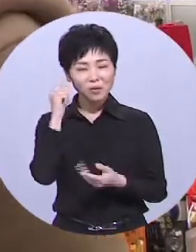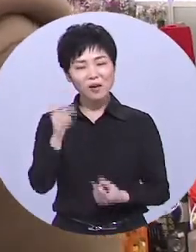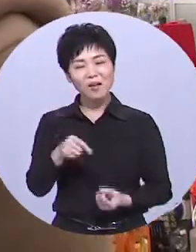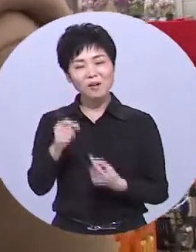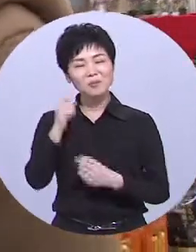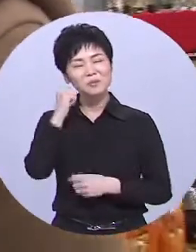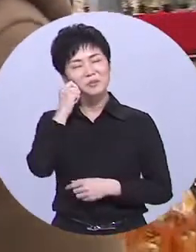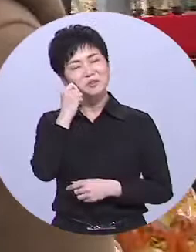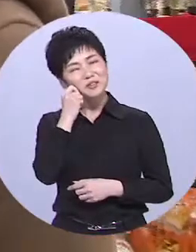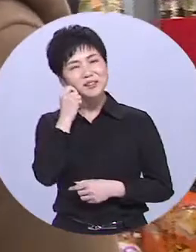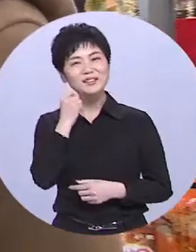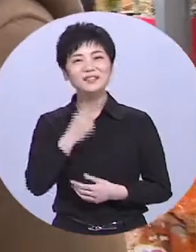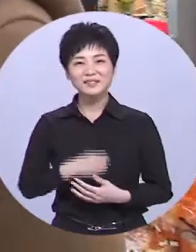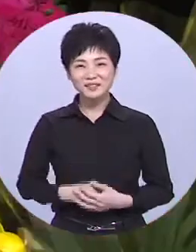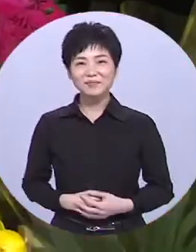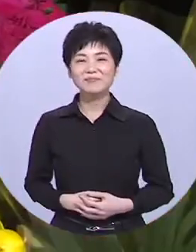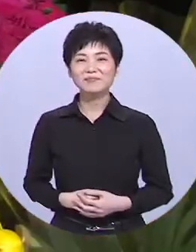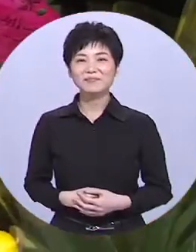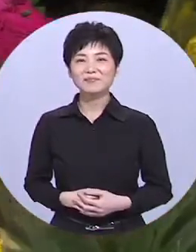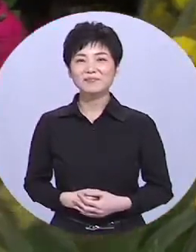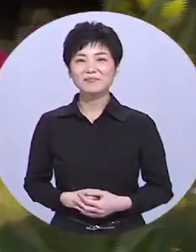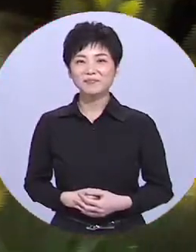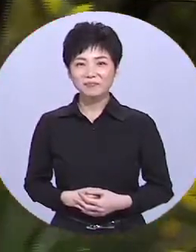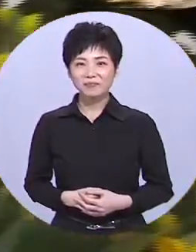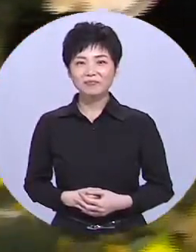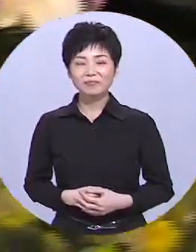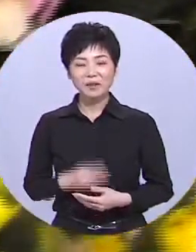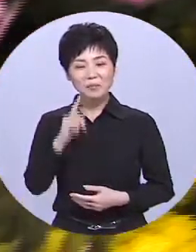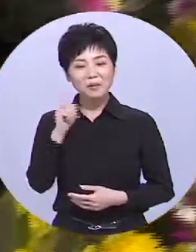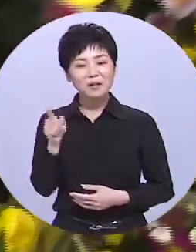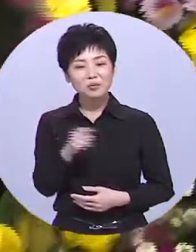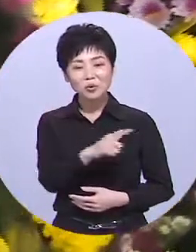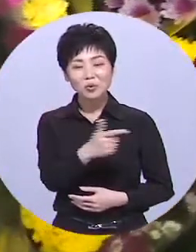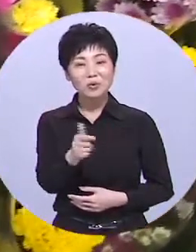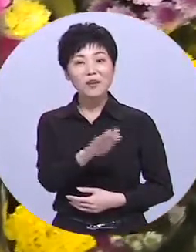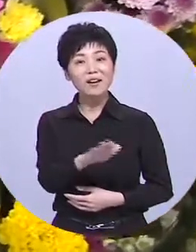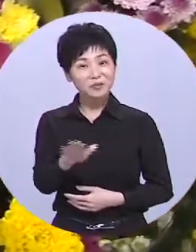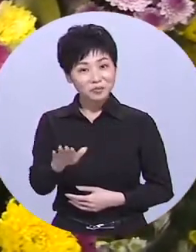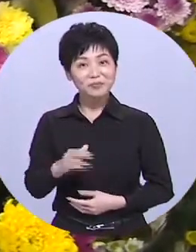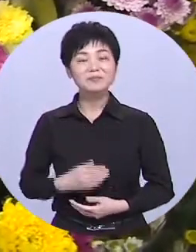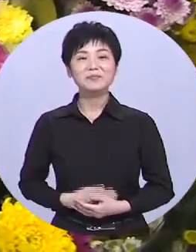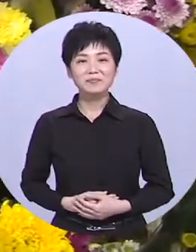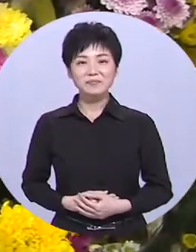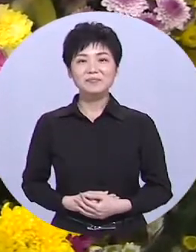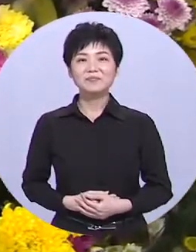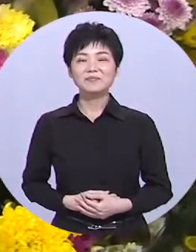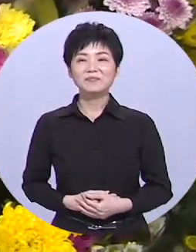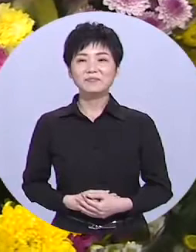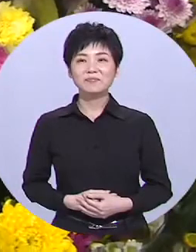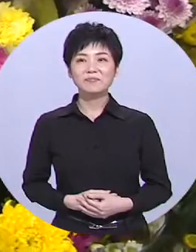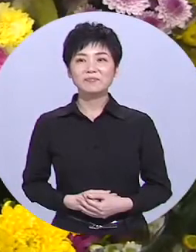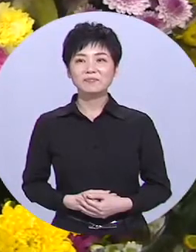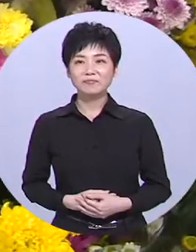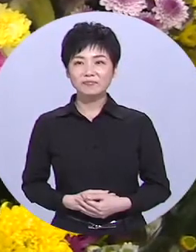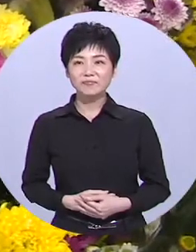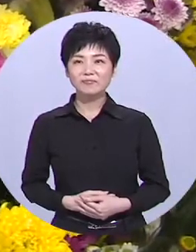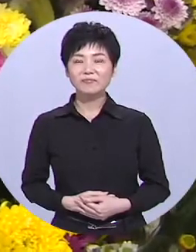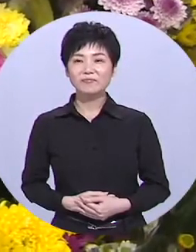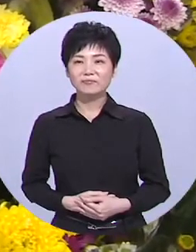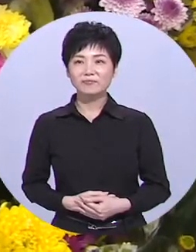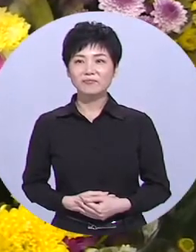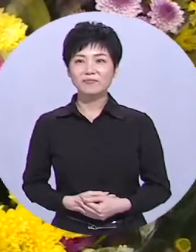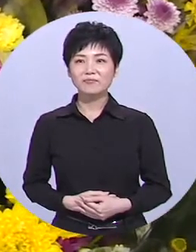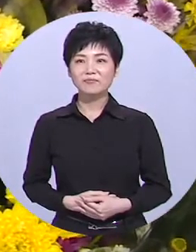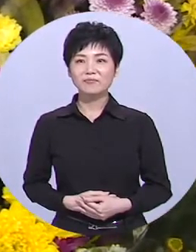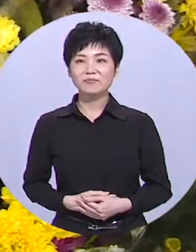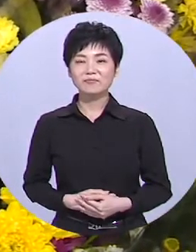ょっとどれがいいか悩んでるんですよね。 はい、そうですね、まあ、見ててバラですとか、カーネーションとかいろいろ取り揃えてございますね。 いや、いい